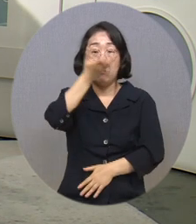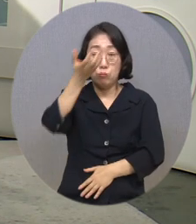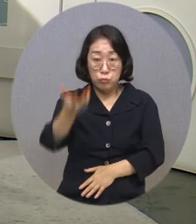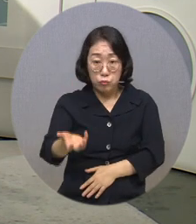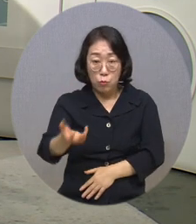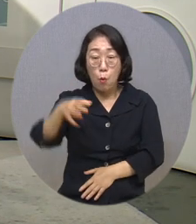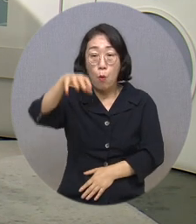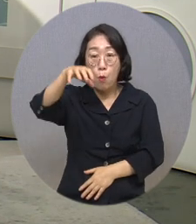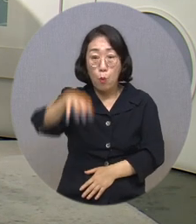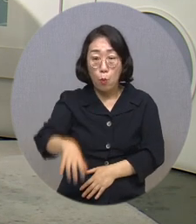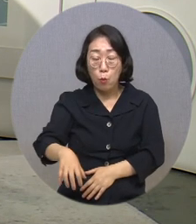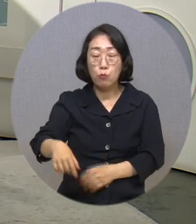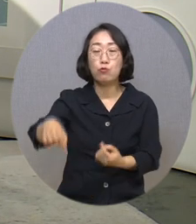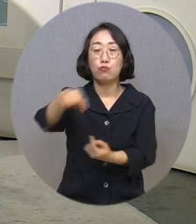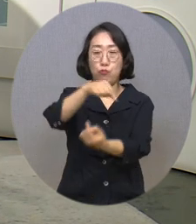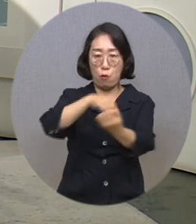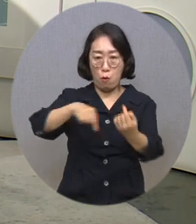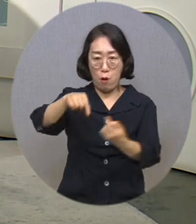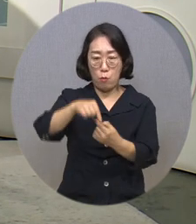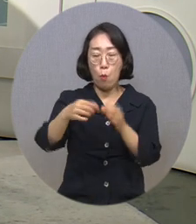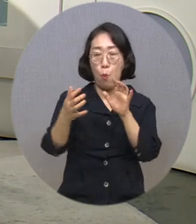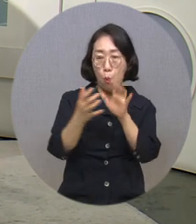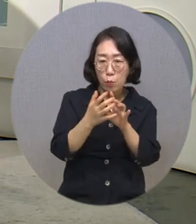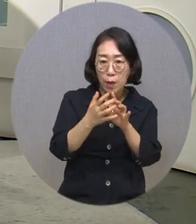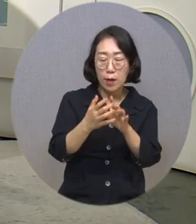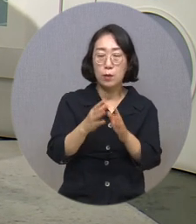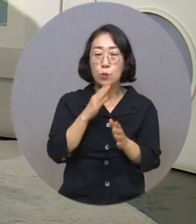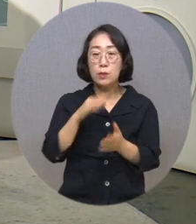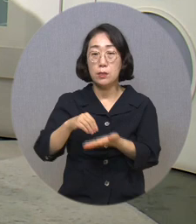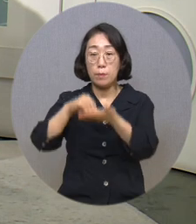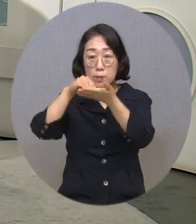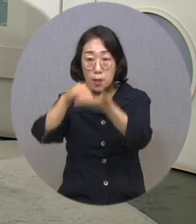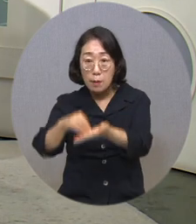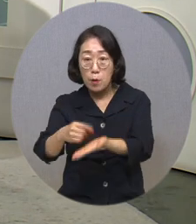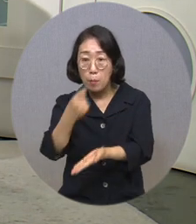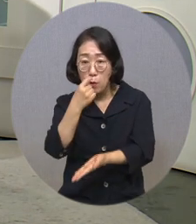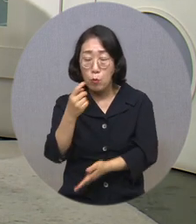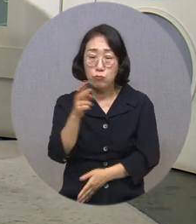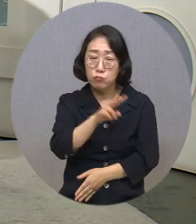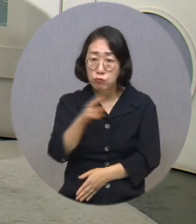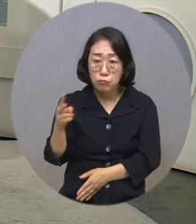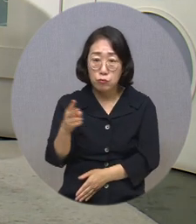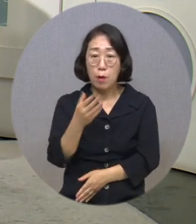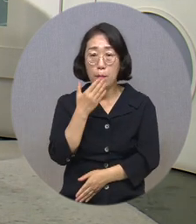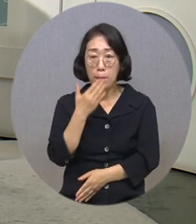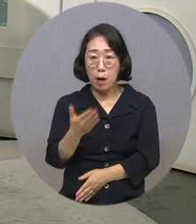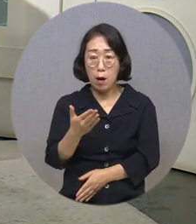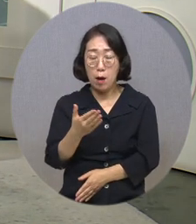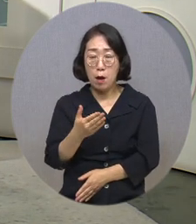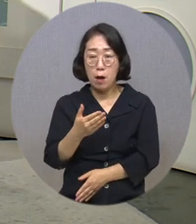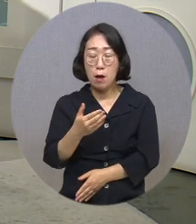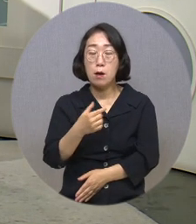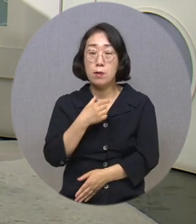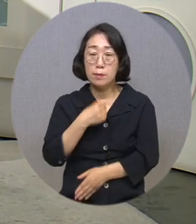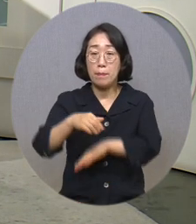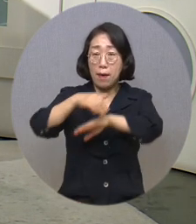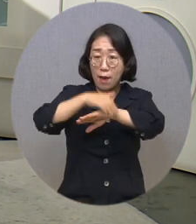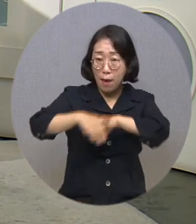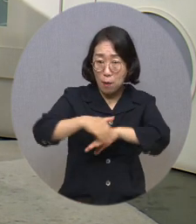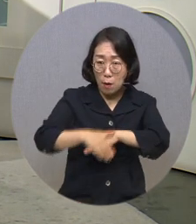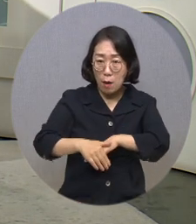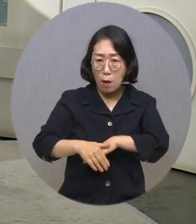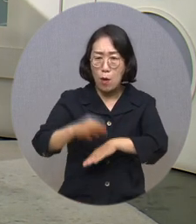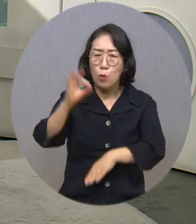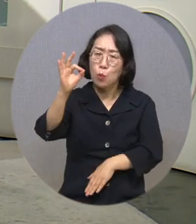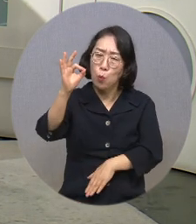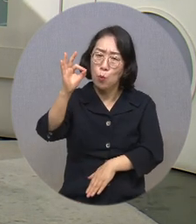수 있고 또 그걸 오프라인과 온라인을 병행할 수도 있고 이렇게 하려고 그랬는데 일단 그 돈 들어오는 것도